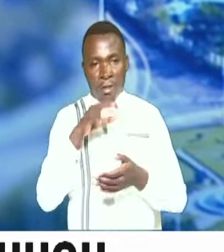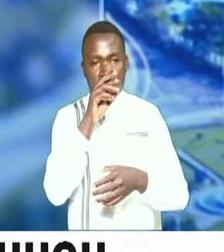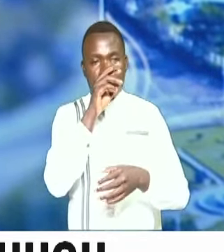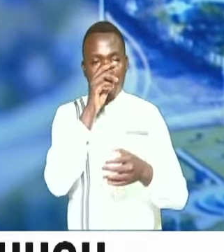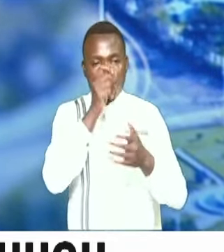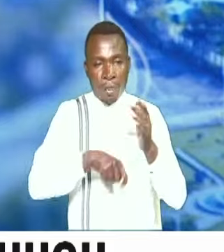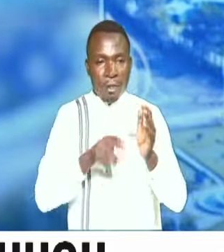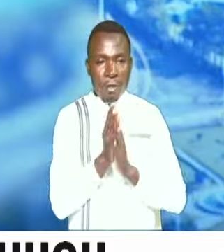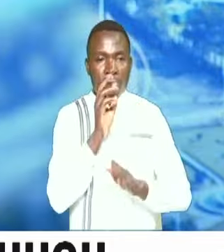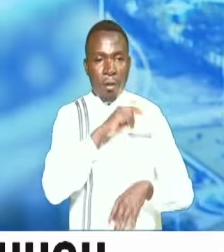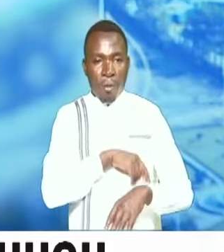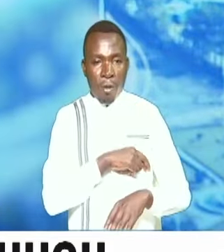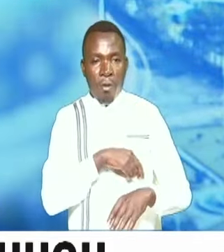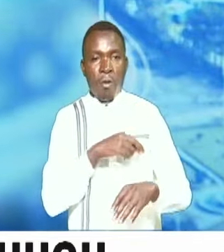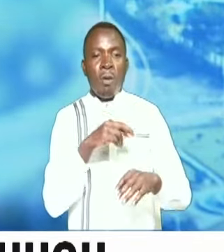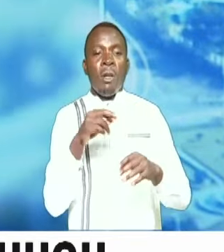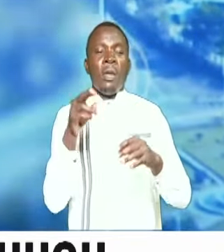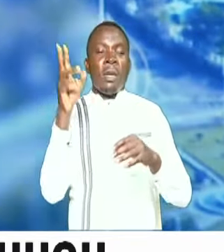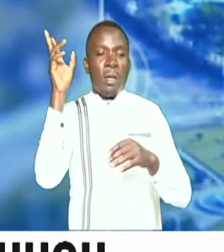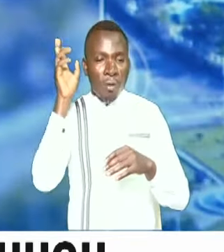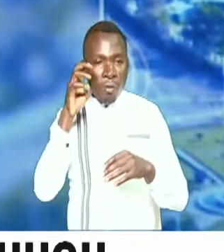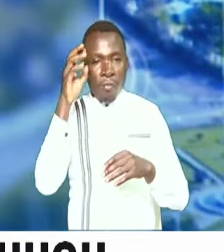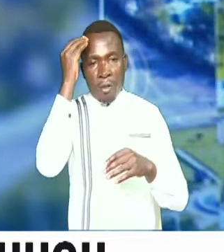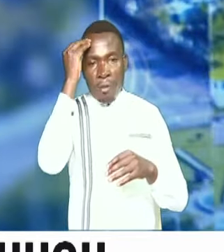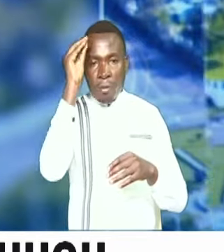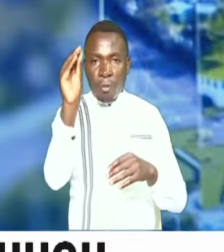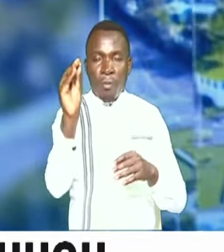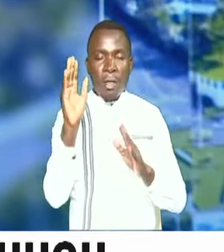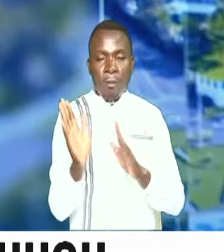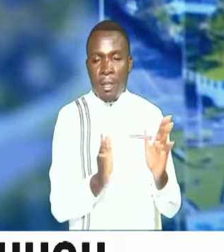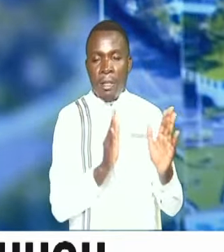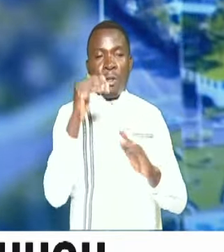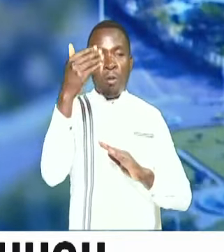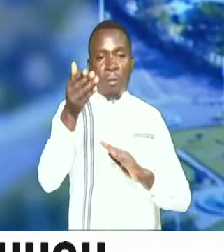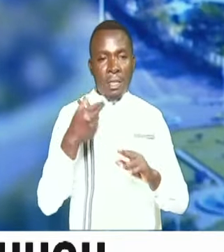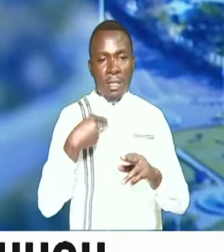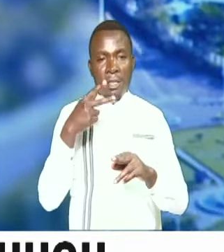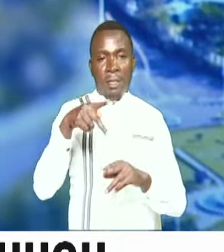Authority reka tubanze twumve ubutumwa baduteguriye hanyuma nge